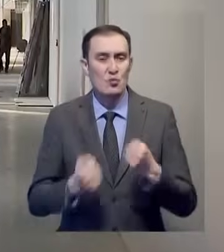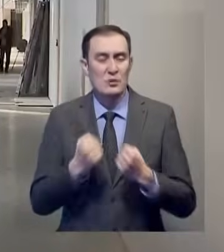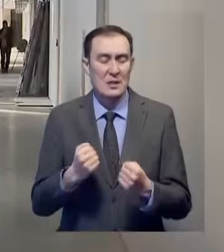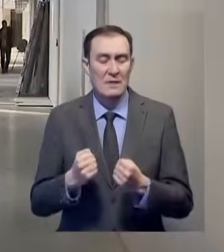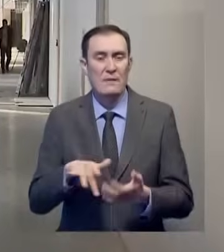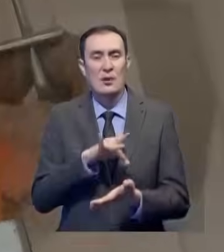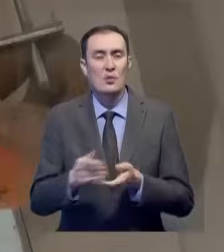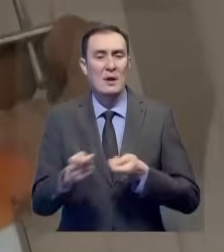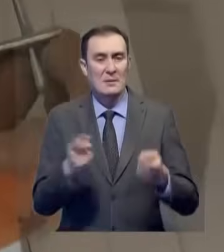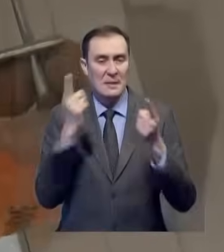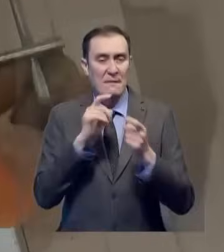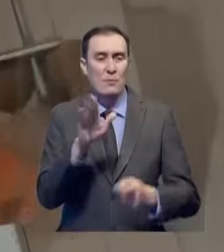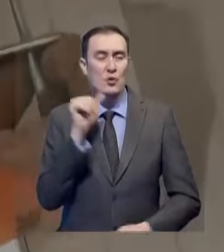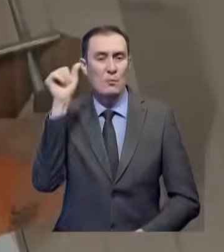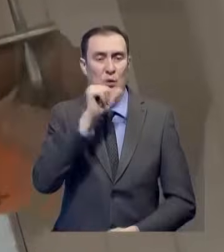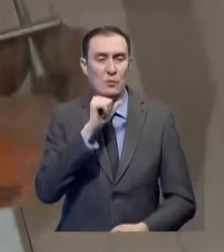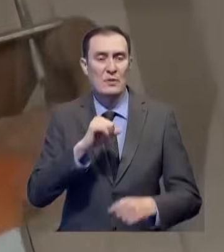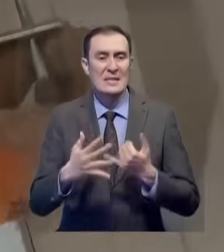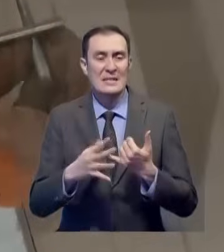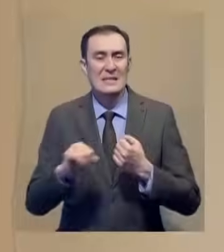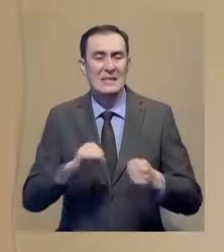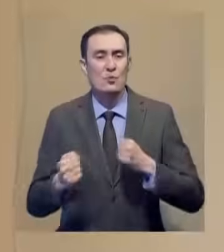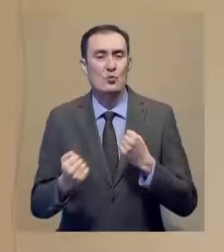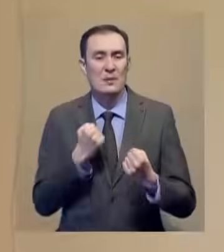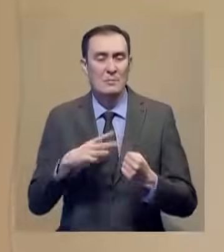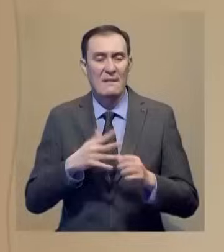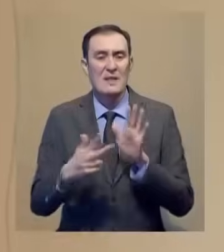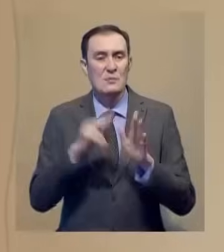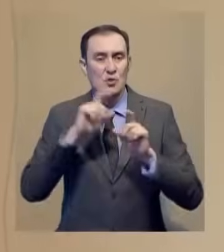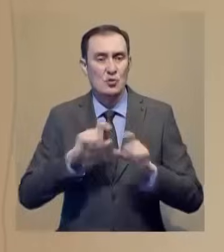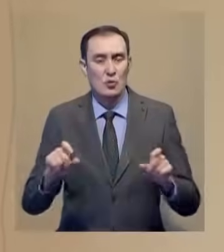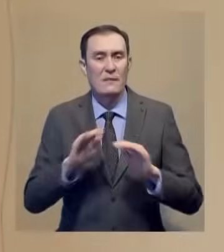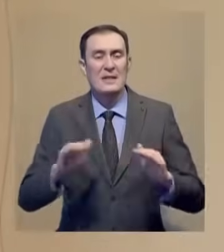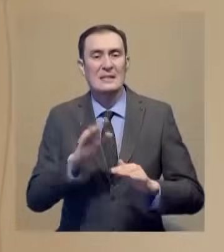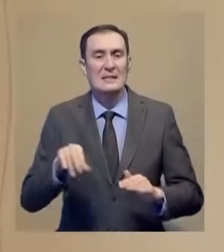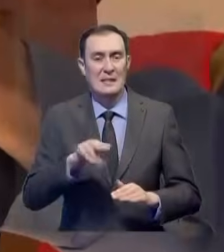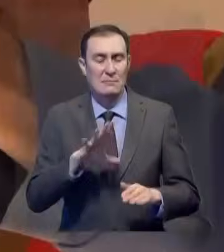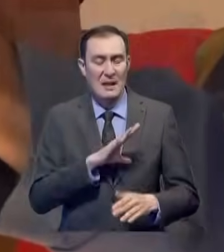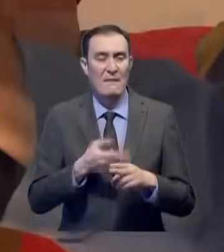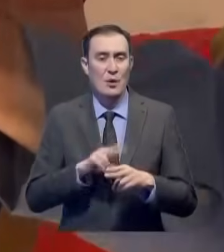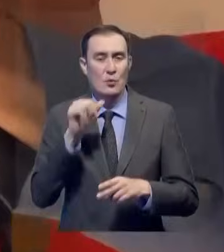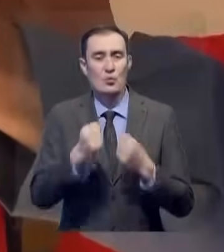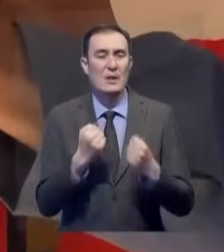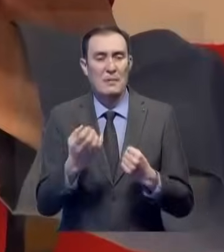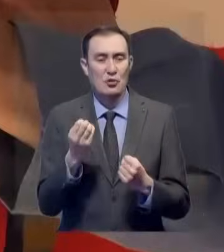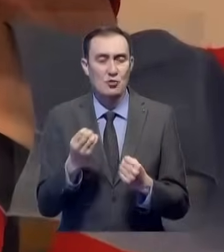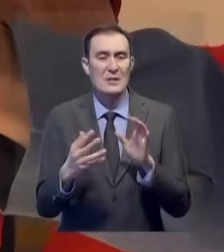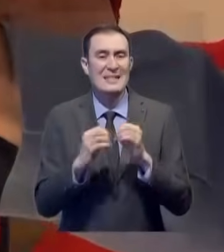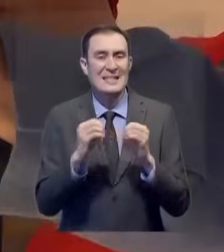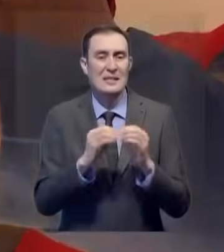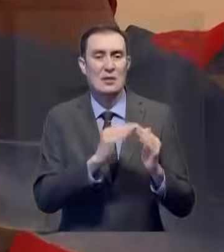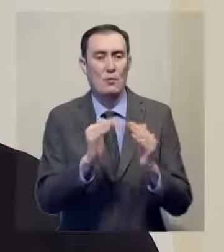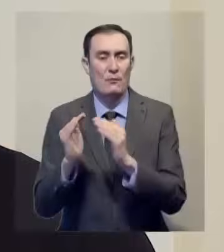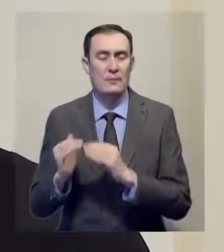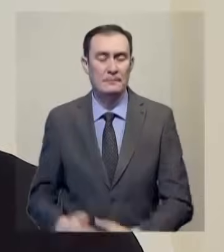городском акимате сообщили, в прошлом году сейсмоусилительные работы провели в 8 школах и детском саду. В этом году укрепят конструкции еще десятка